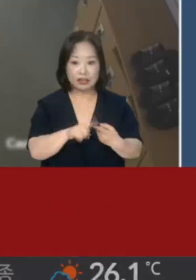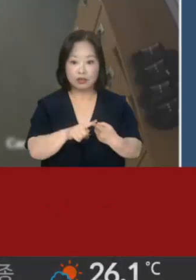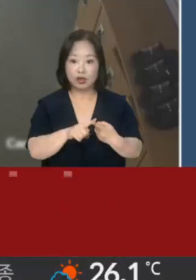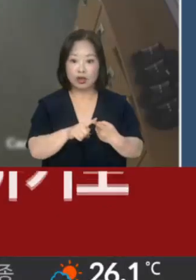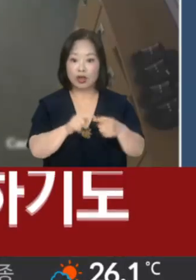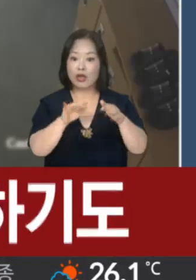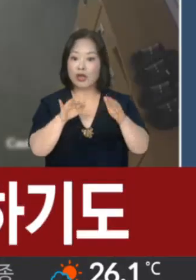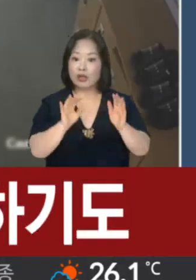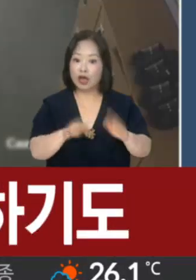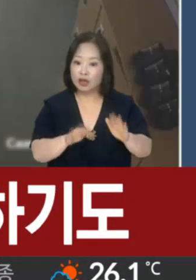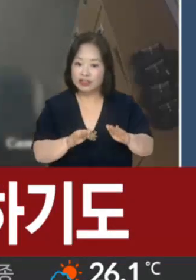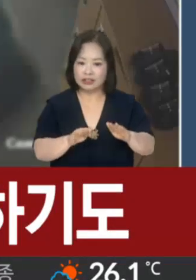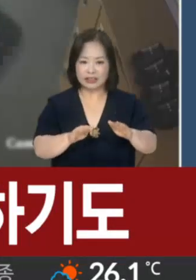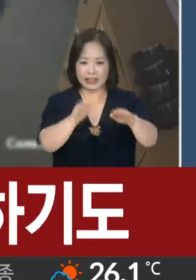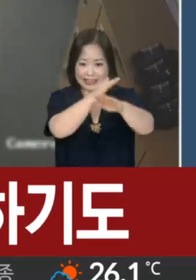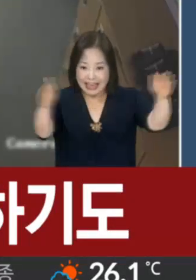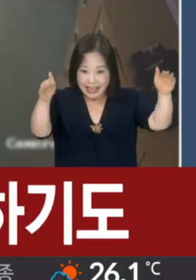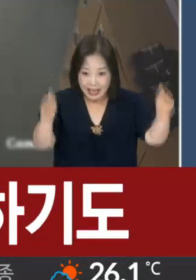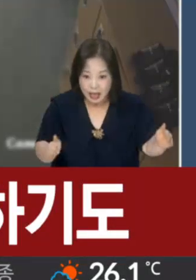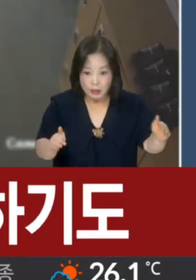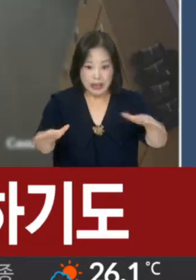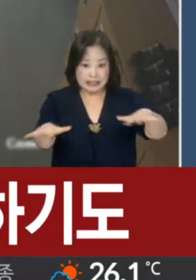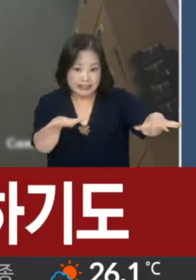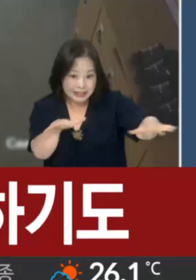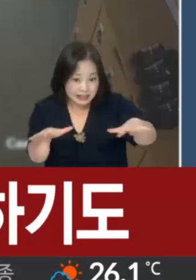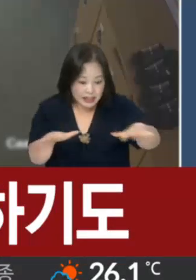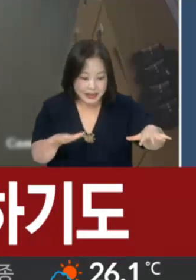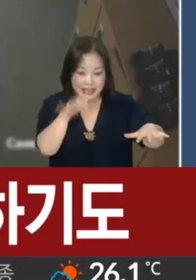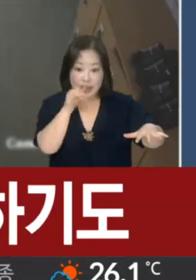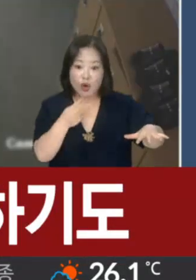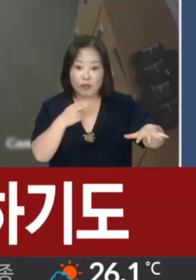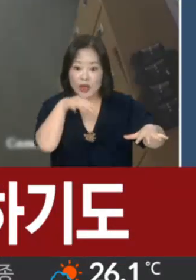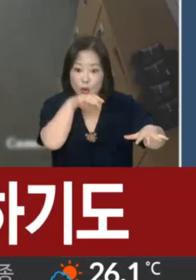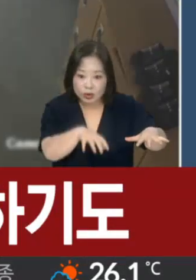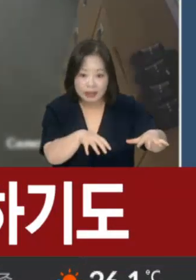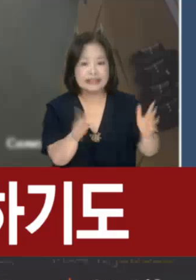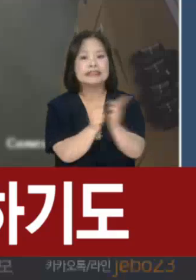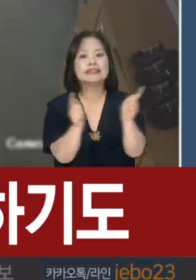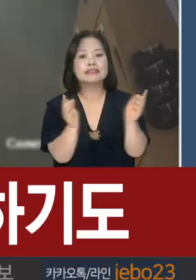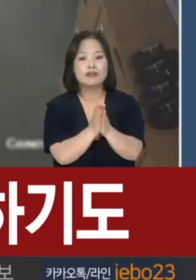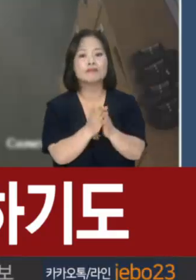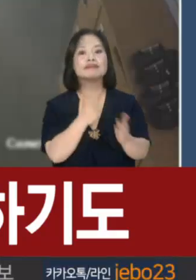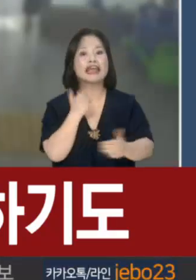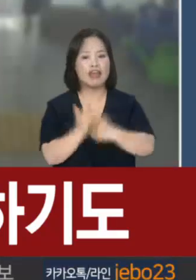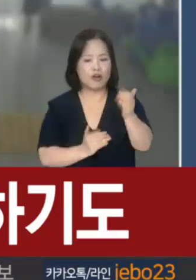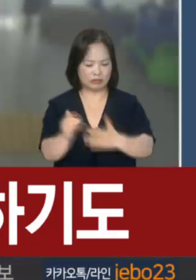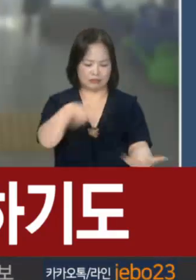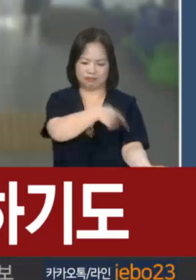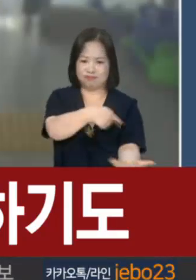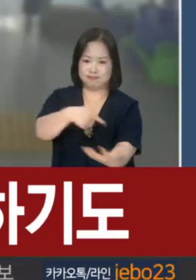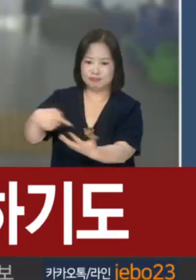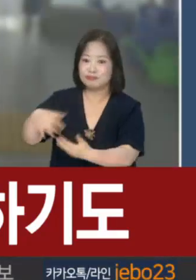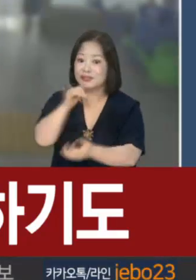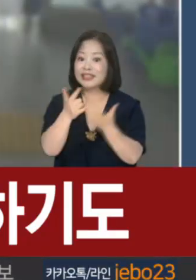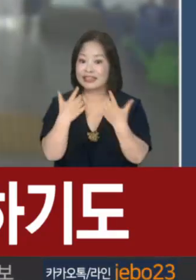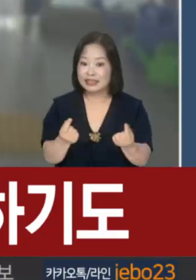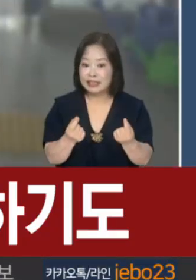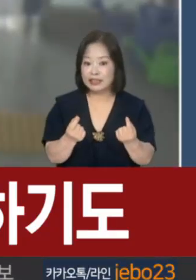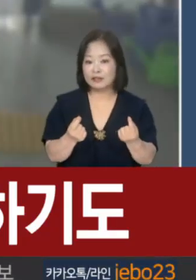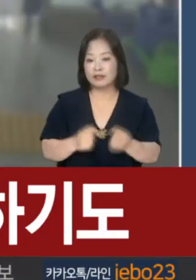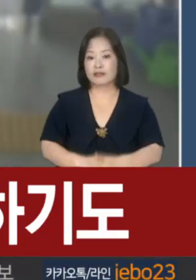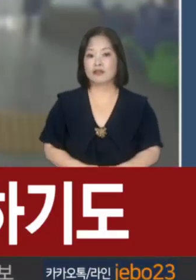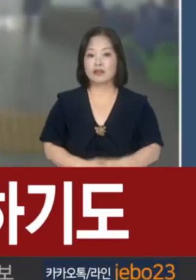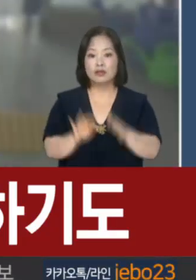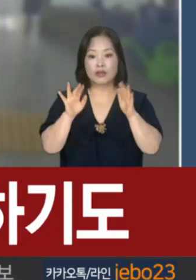이제 뭐 쉐이킹 테이블이라고 해서 이제 흔들리는 그런 곳에서 체험도 하고요. 그래서 상당히 많은 이제 조기 교육들이